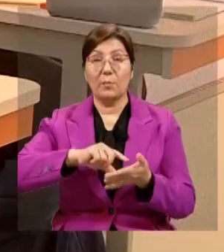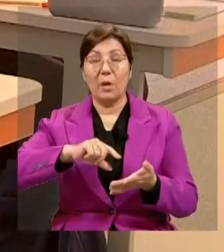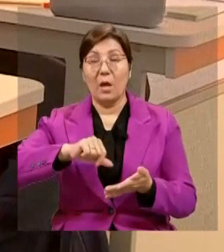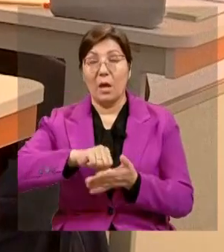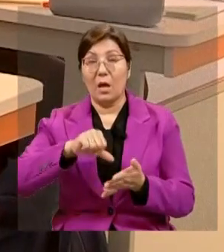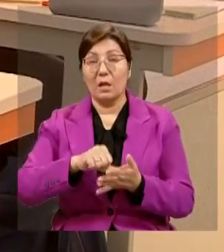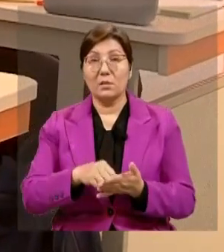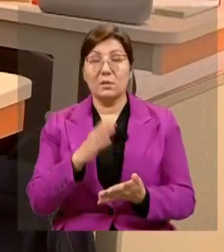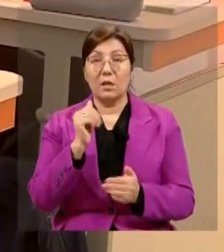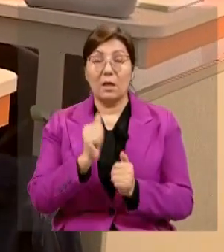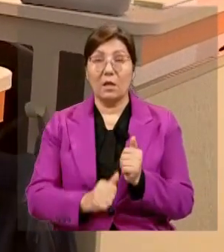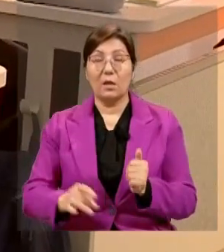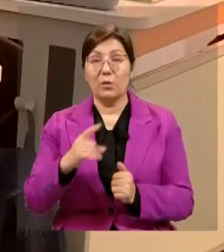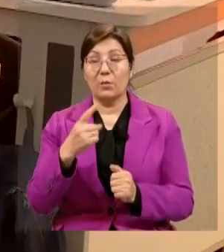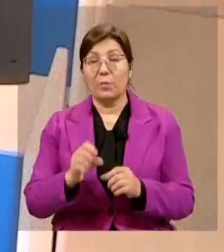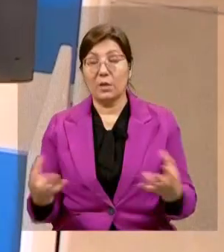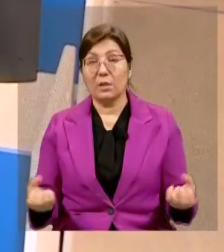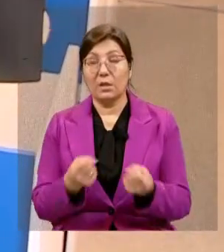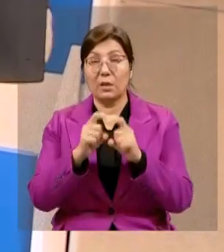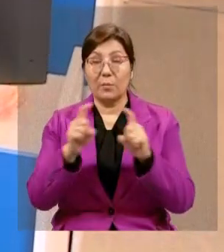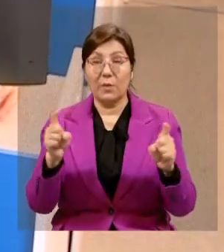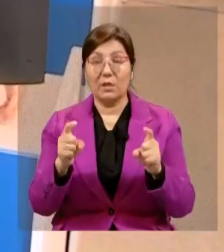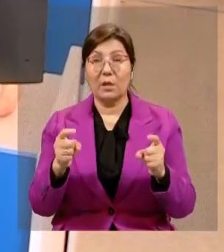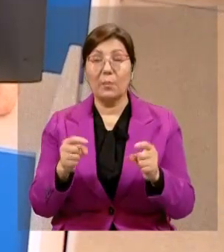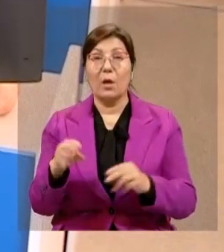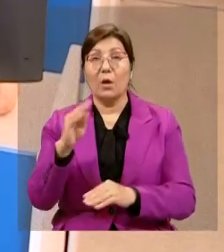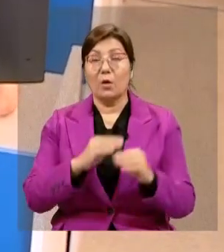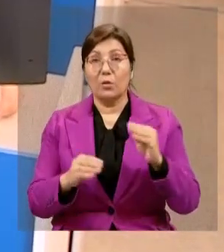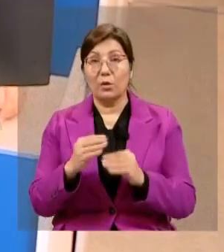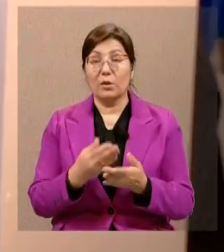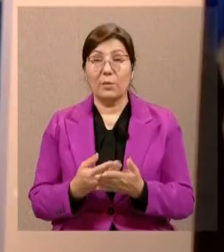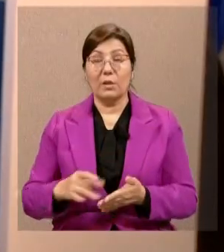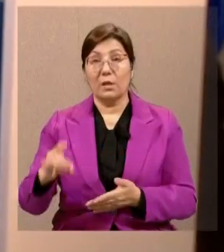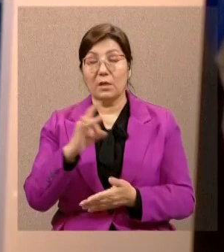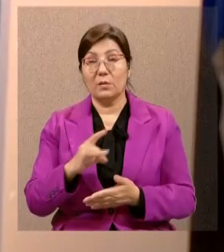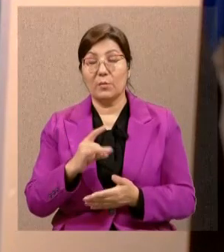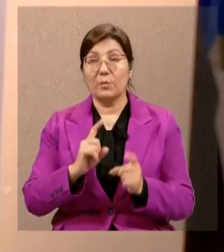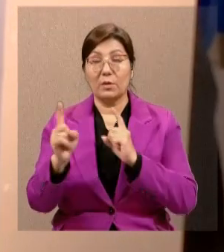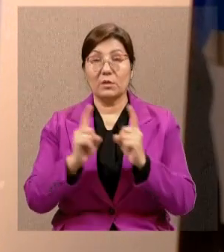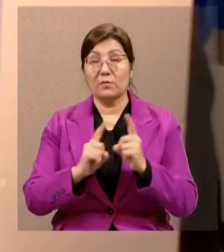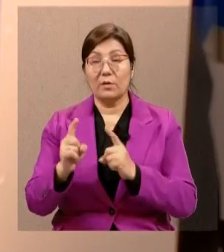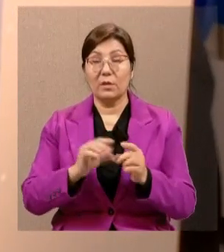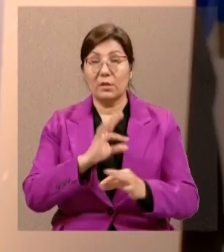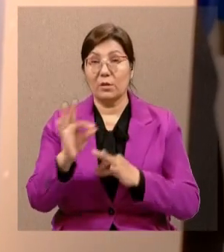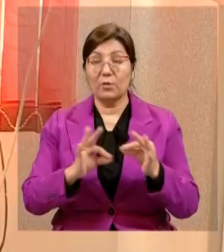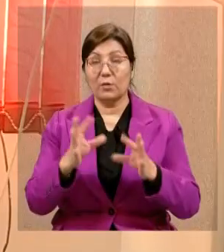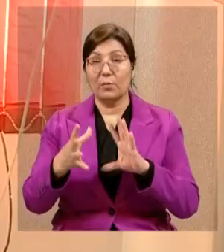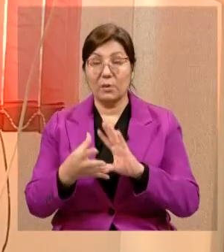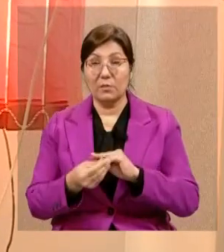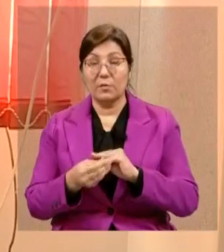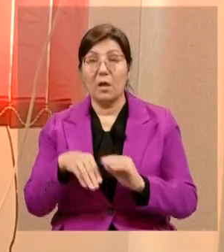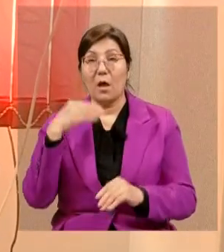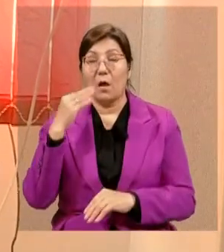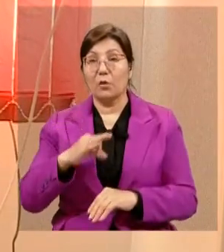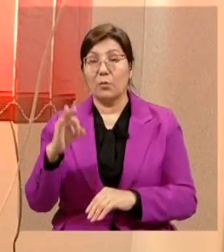бір тірек мектеп құрылды. Олар айналасына өзге шағын жинақты мектептерді жинады. Республикалық семинарда жобаның нәтижесі тиянақталып, Ақтөбе